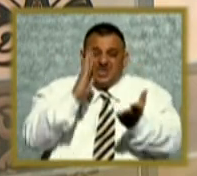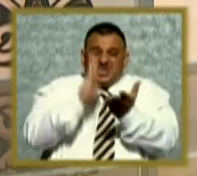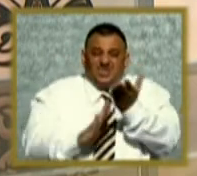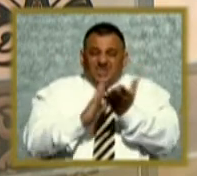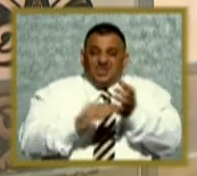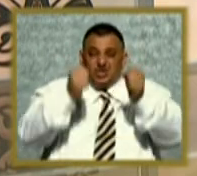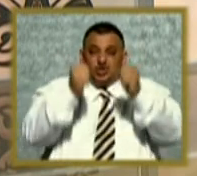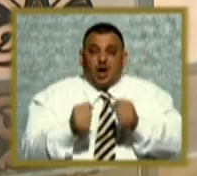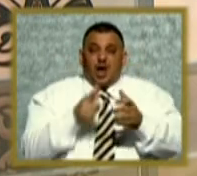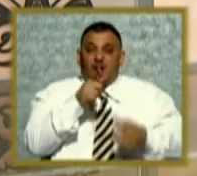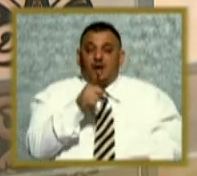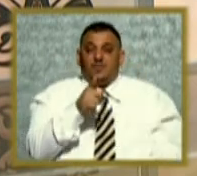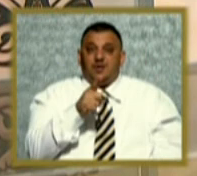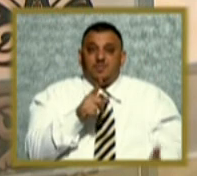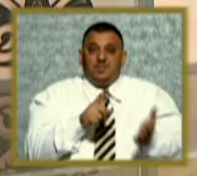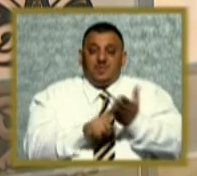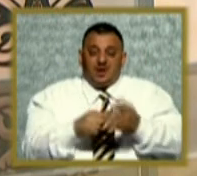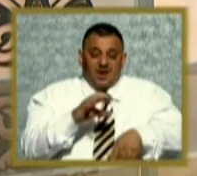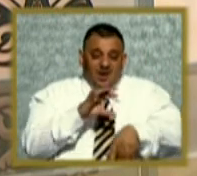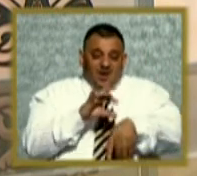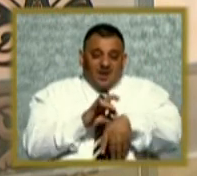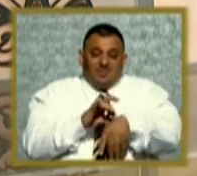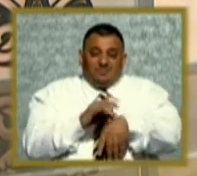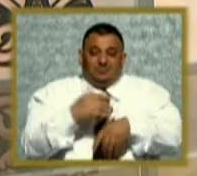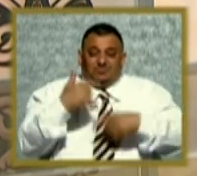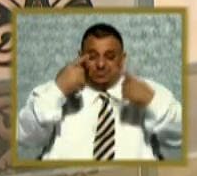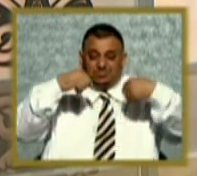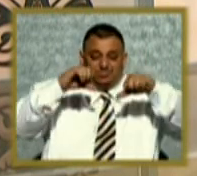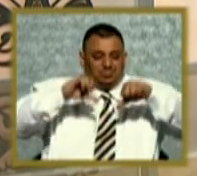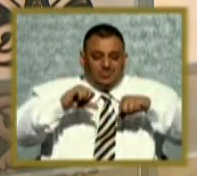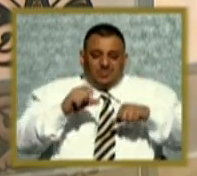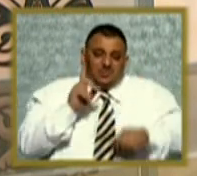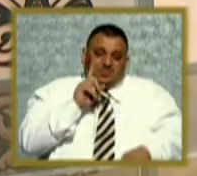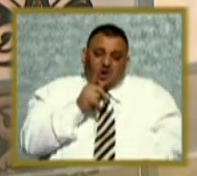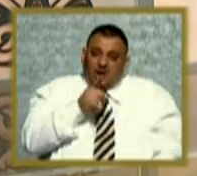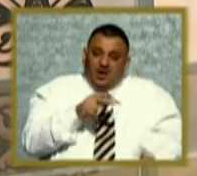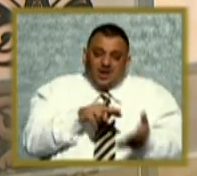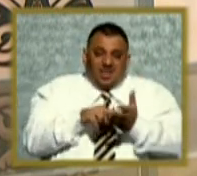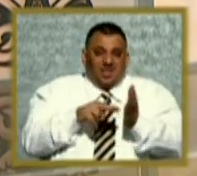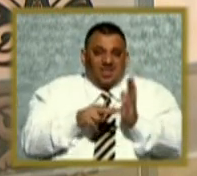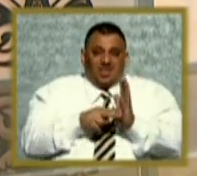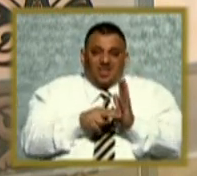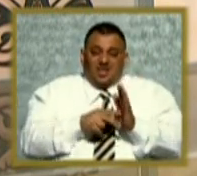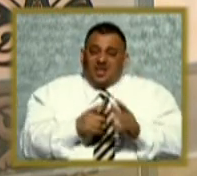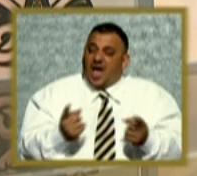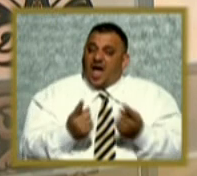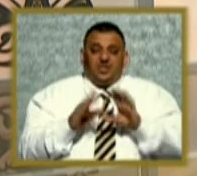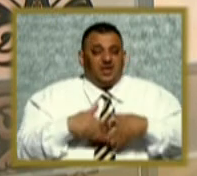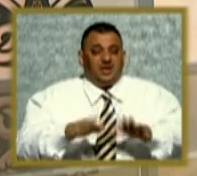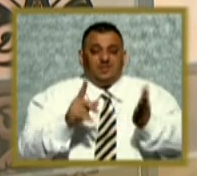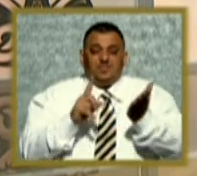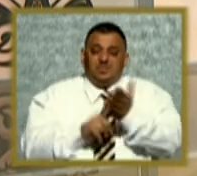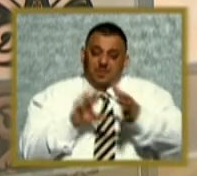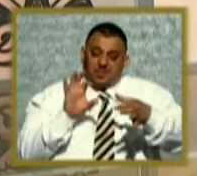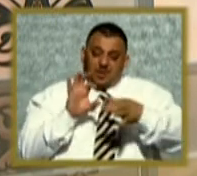وصارت يعني مضرة على صحتي، بس أنه تهاون ما أعرف تهاون أنه ماخذين الأمور أنه